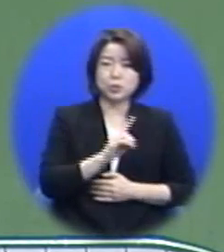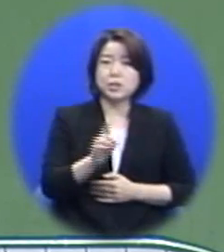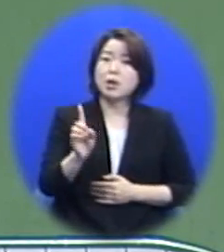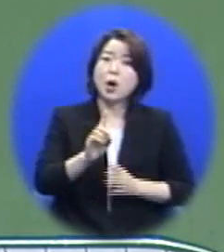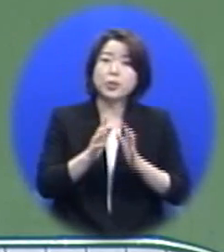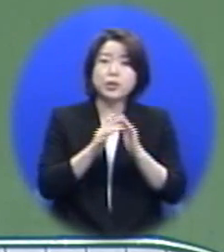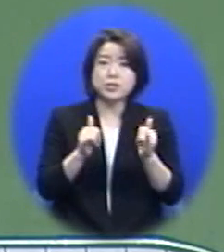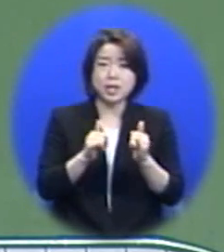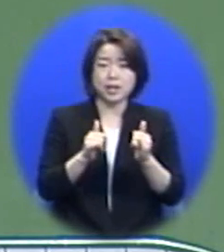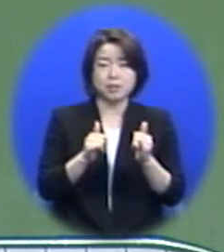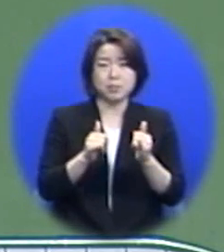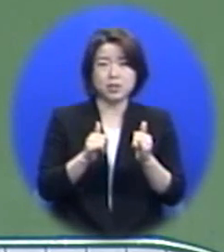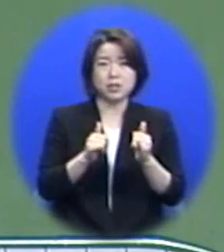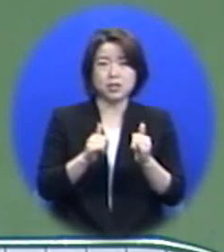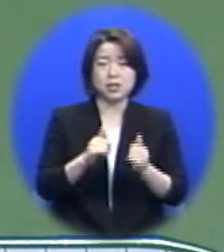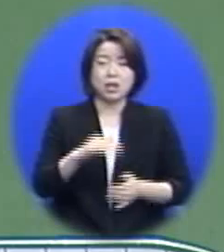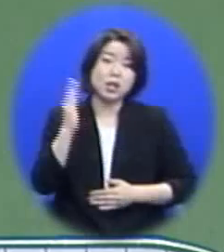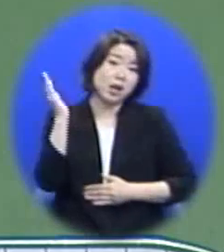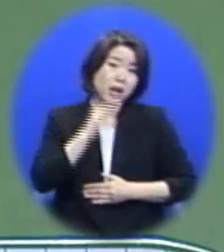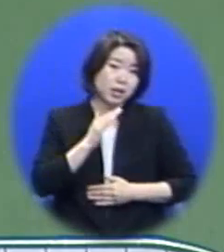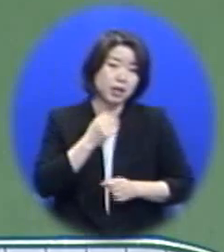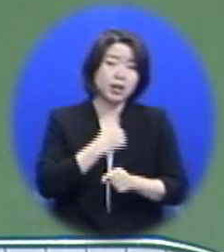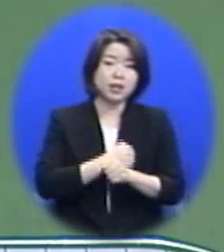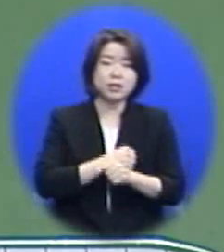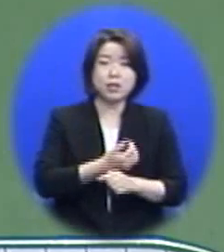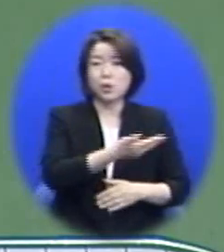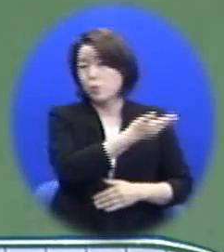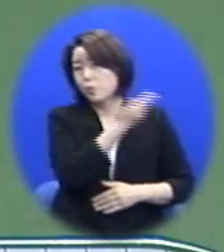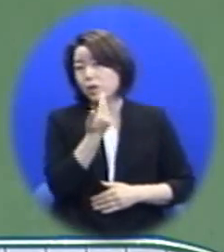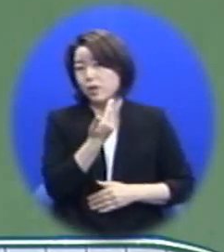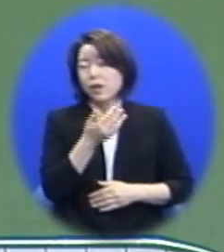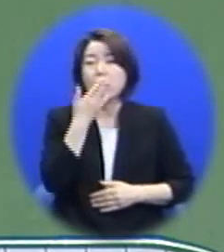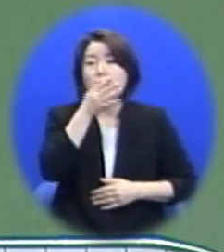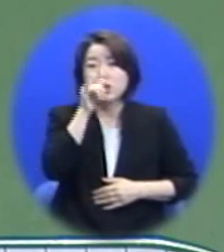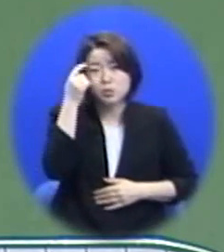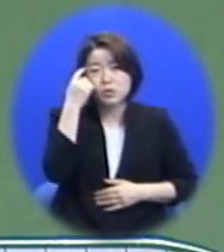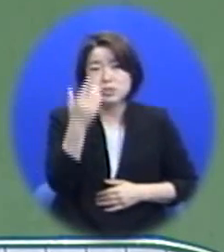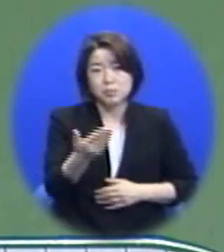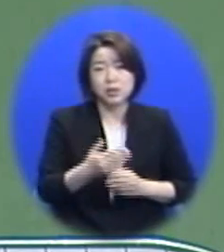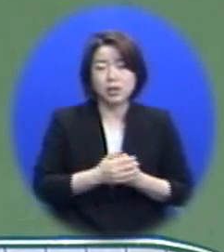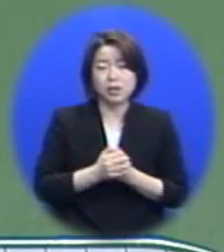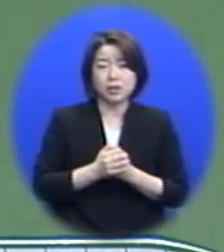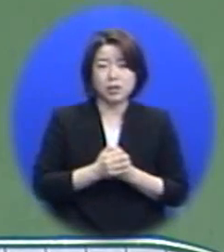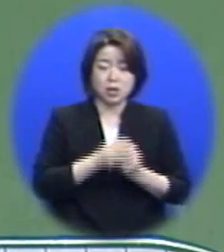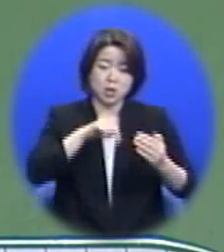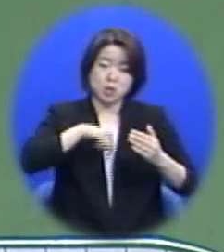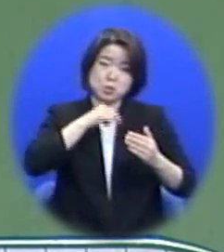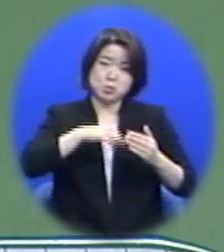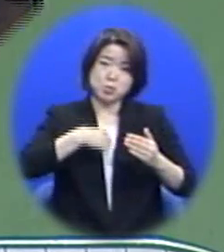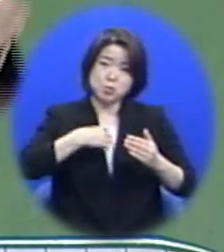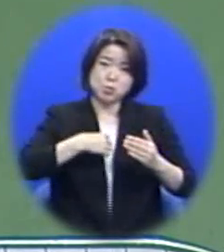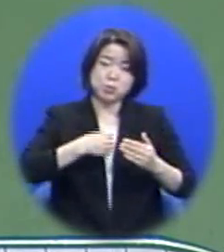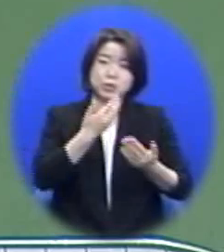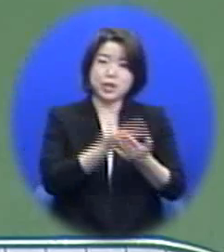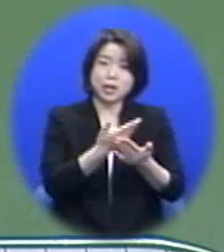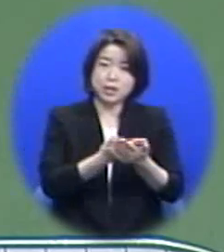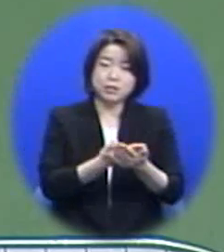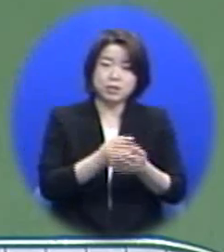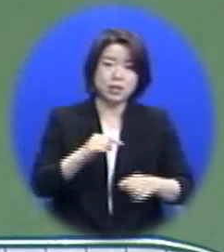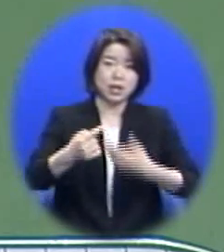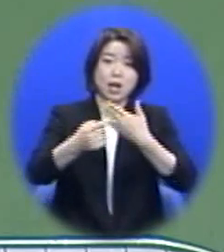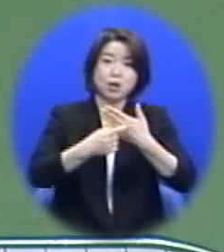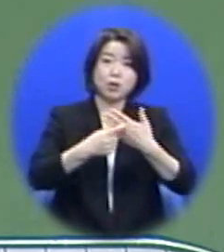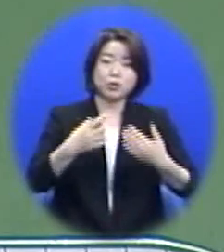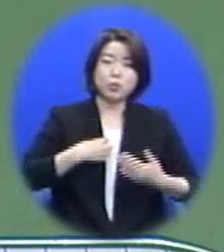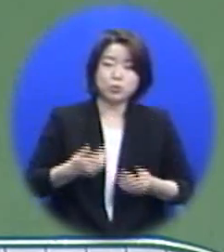어떤 사람이 오른뺨을 때리는데 왼뺨도 돌려 될 수 있으며 속옷을 달라고 하는데 거두가 줄 수 있는 사람이